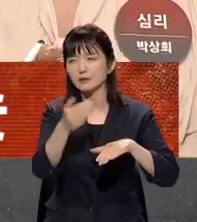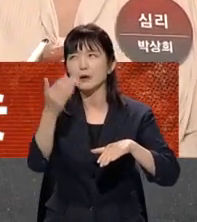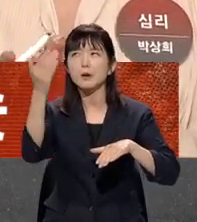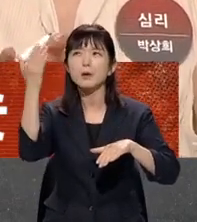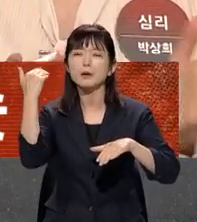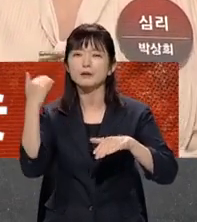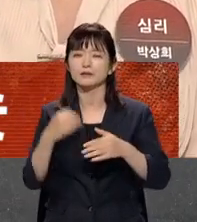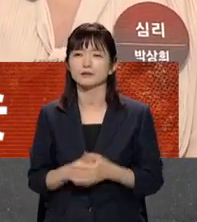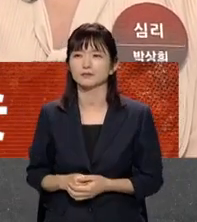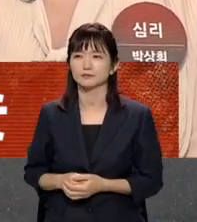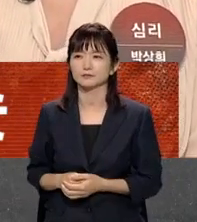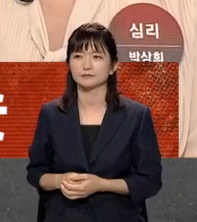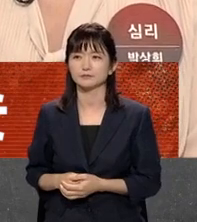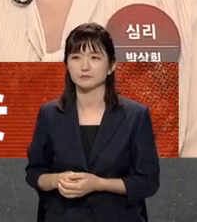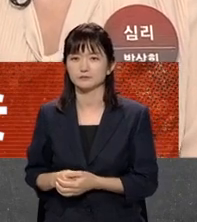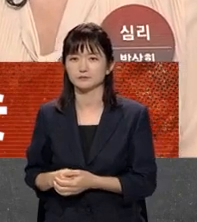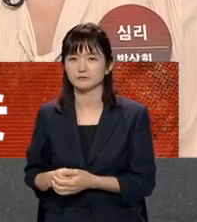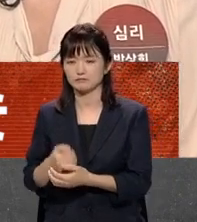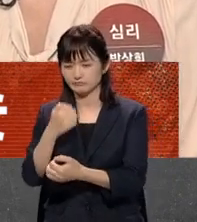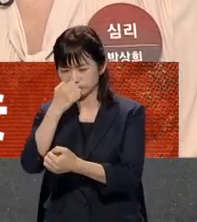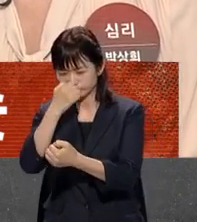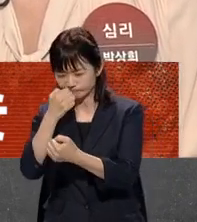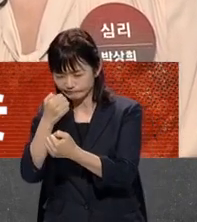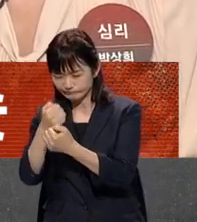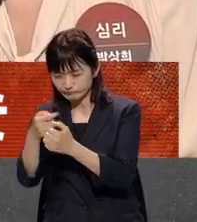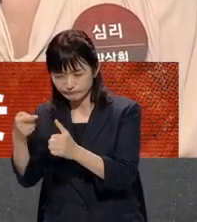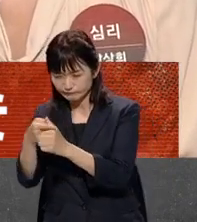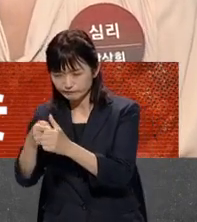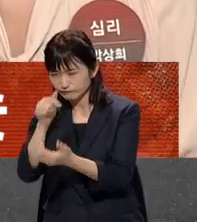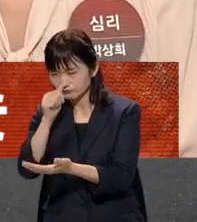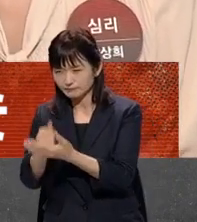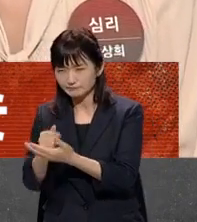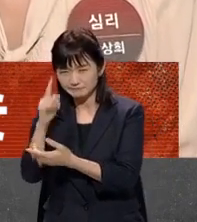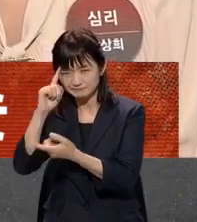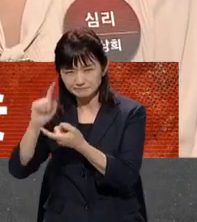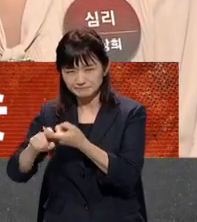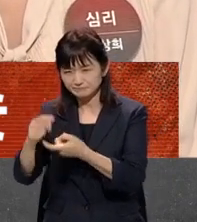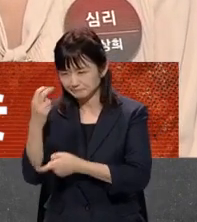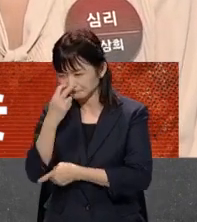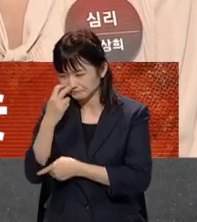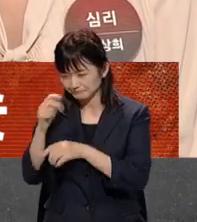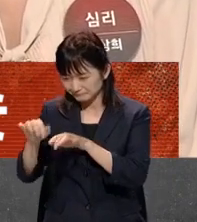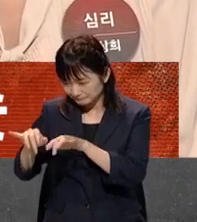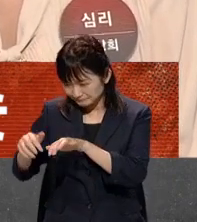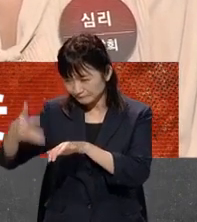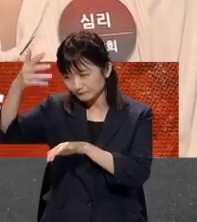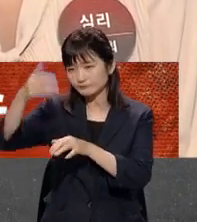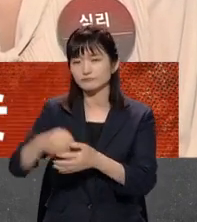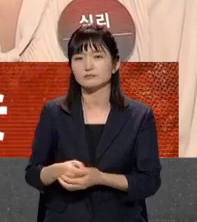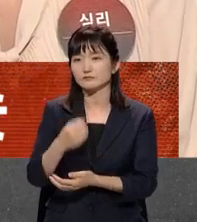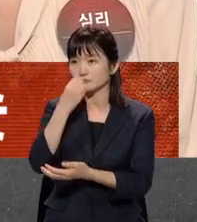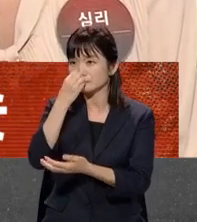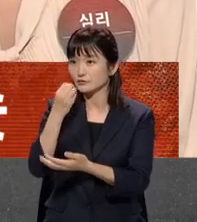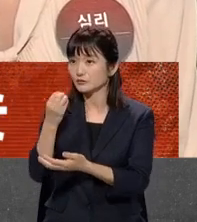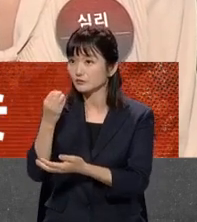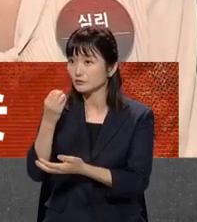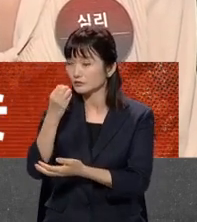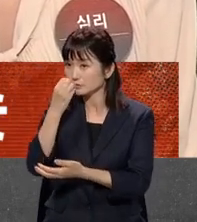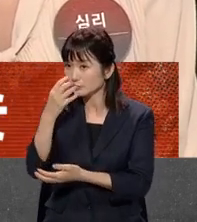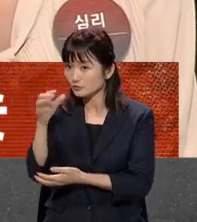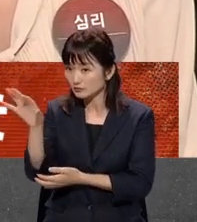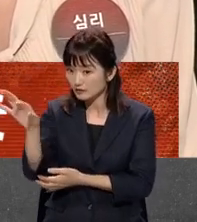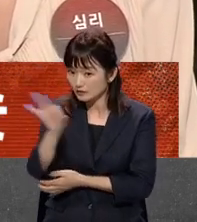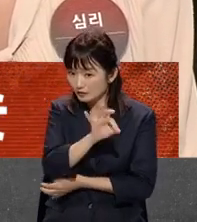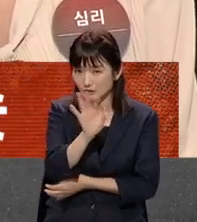있었던 묵찌와 범죄에 대해서는 상당히 관심을 갖고 찾아봤을 것 같습니다 꼭 홍콩 묻지만 범죄만 영향을 받아서 그걸